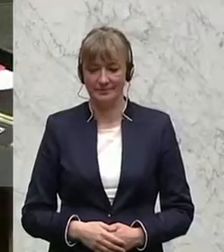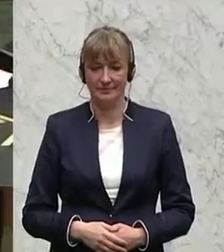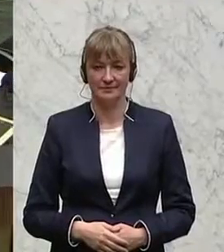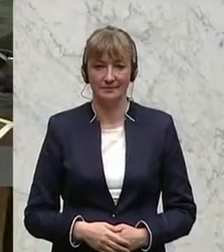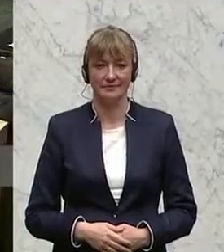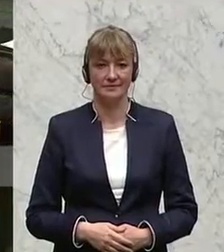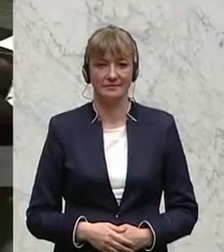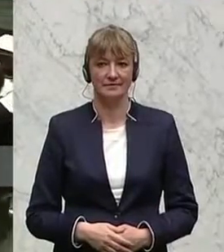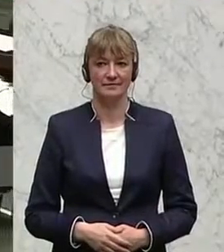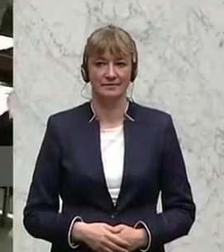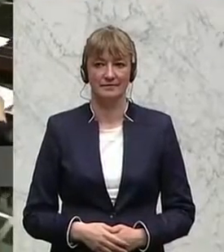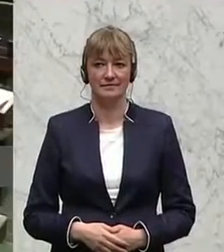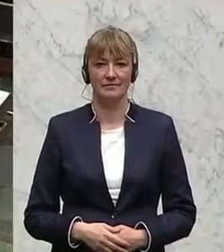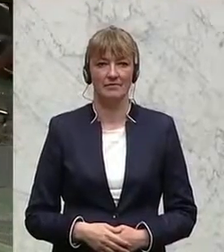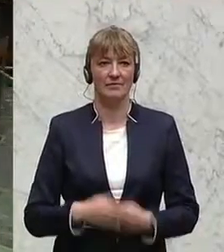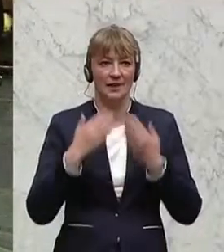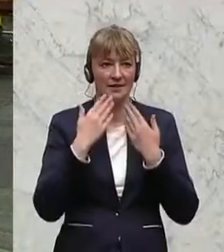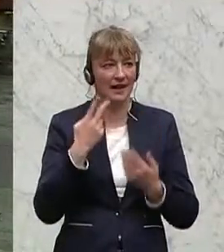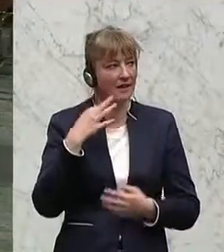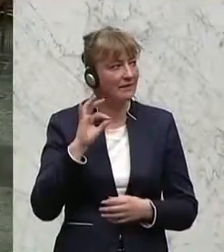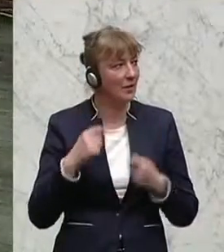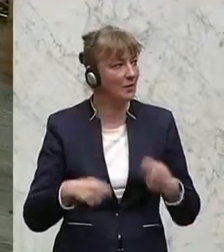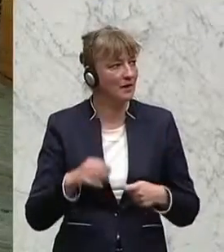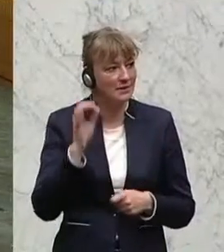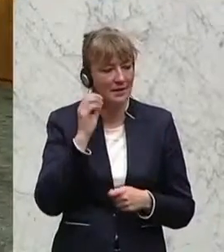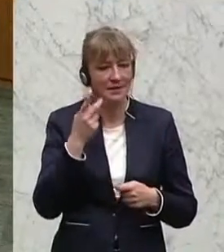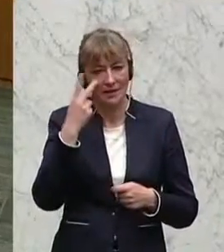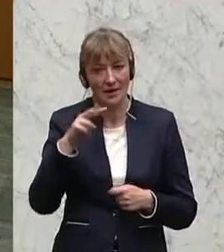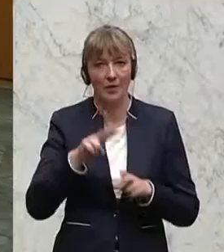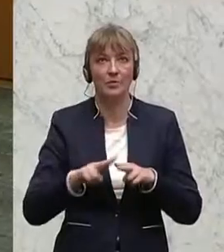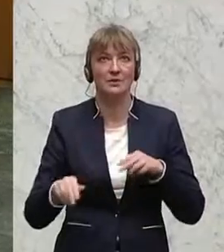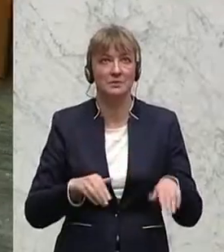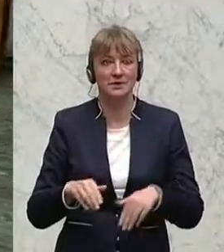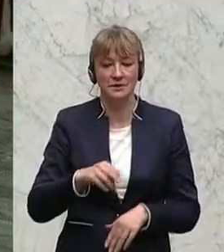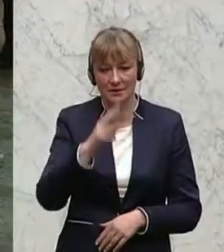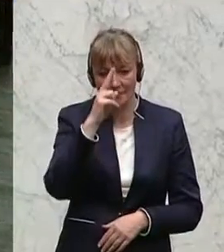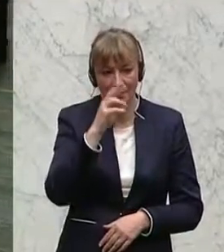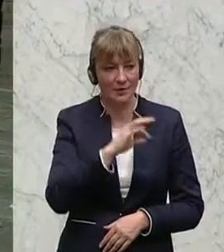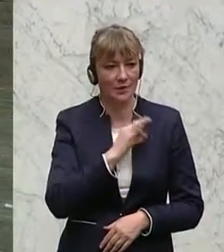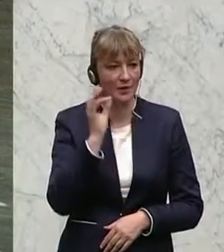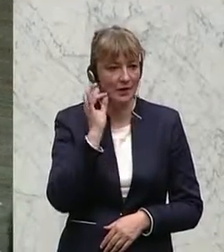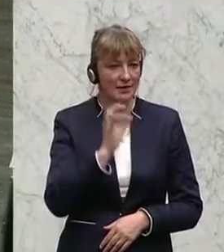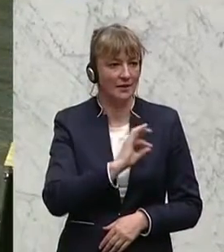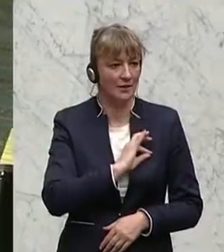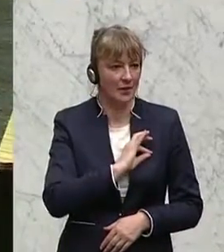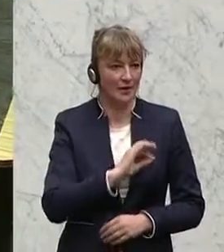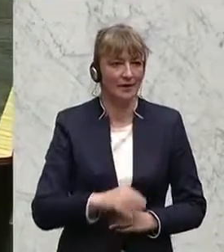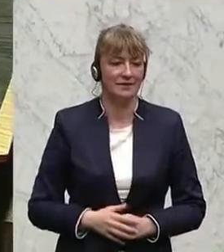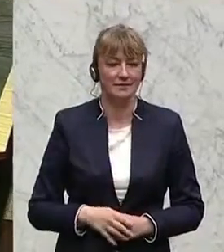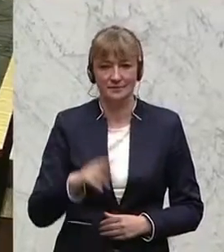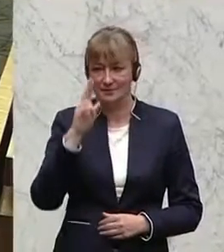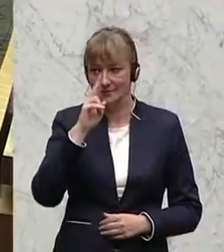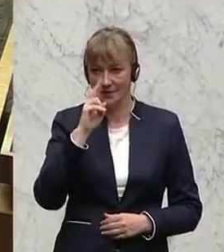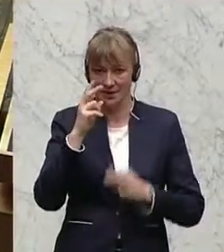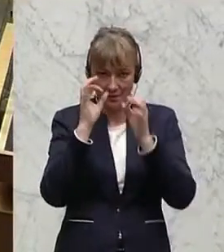Herr Demessel von der FPÖ ist nun am Wort. Danke, Frau Präsidentin, Herr Bundesminister, werte Kolleginnen und Kollegen, liebe